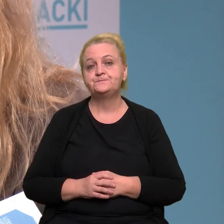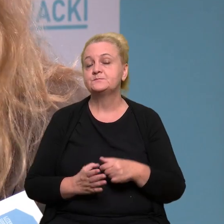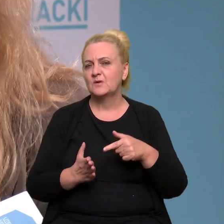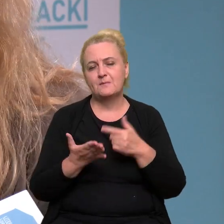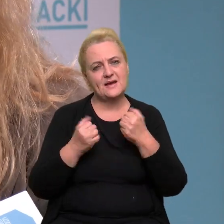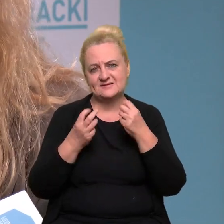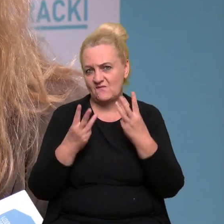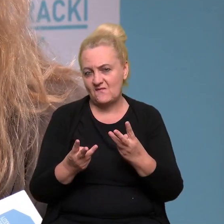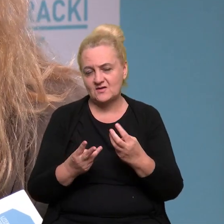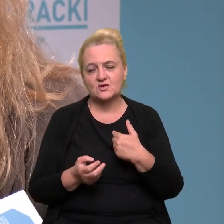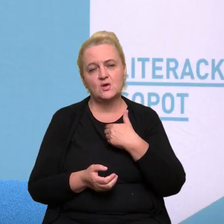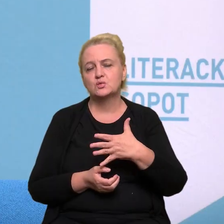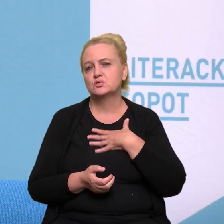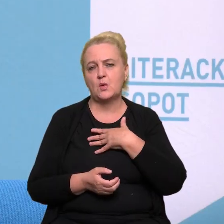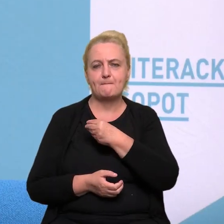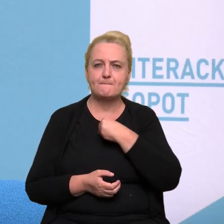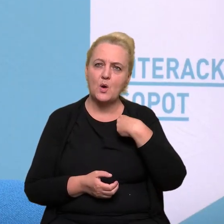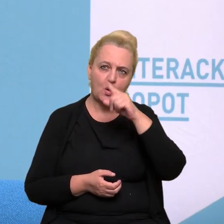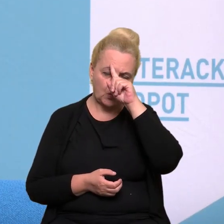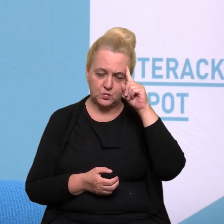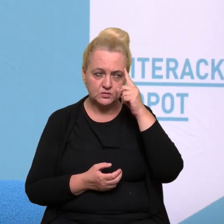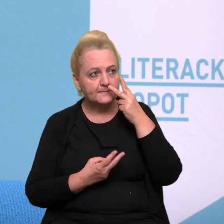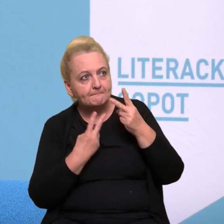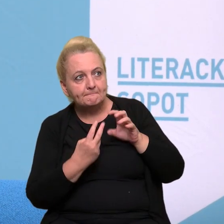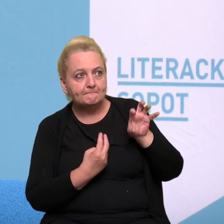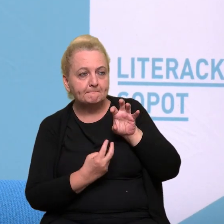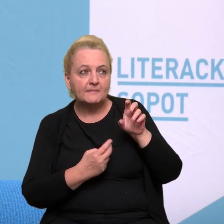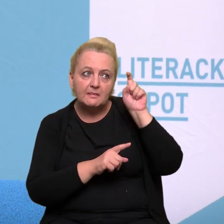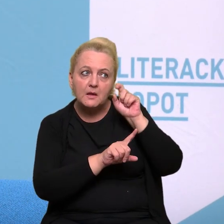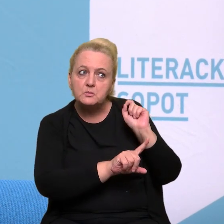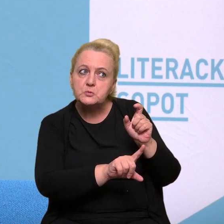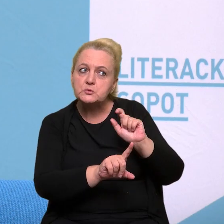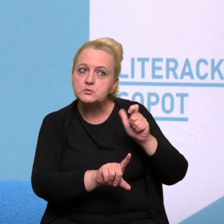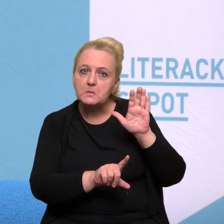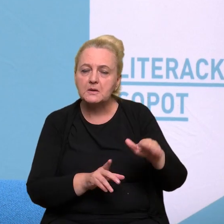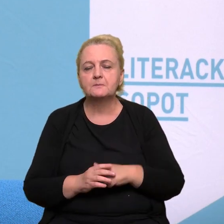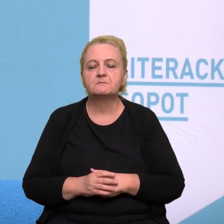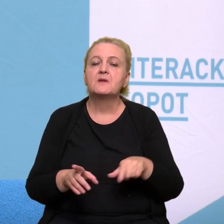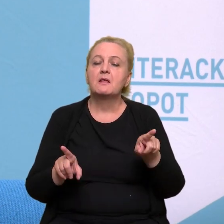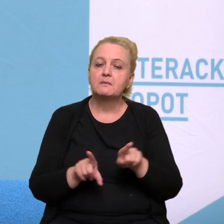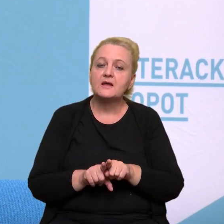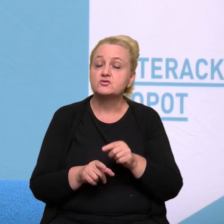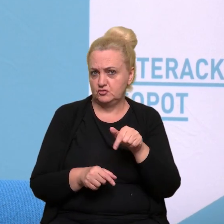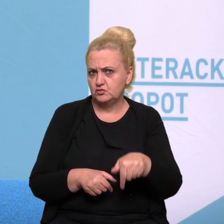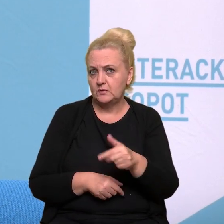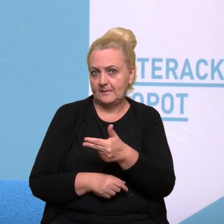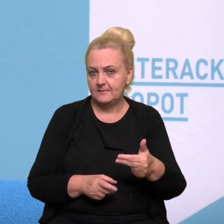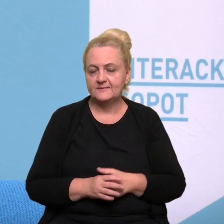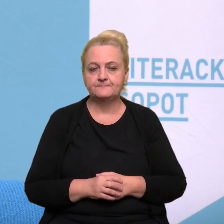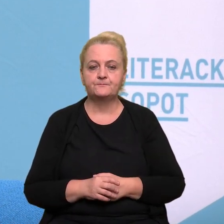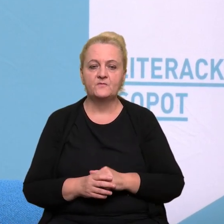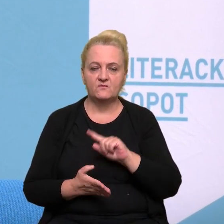To jest bardzo ważne i wydaje mi się, że Polacy również obserwują to, co się dzieje w Niemczech. Szczególnie też jeśli chodzi o te tematy